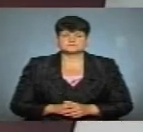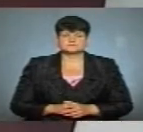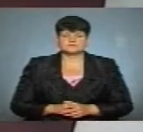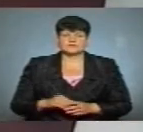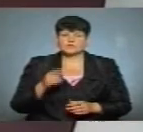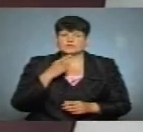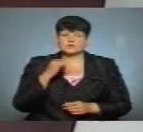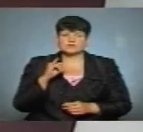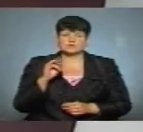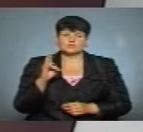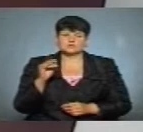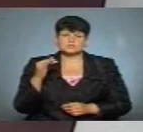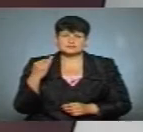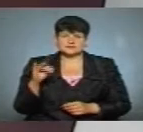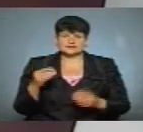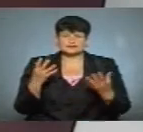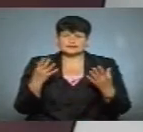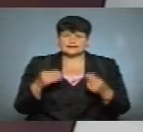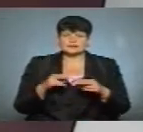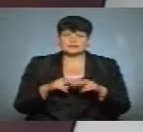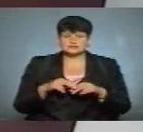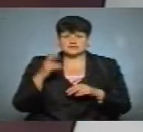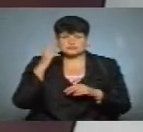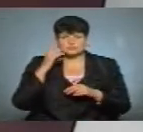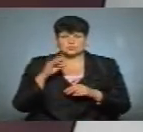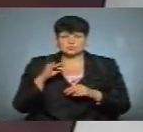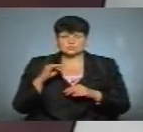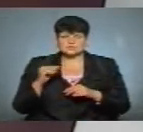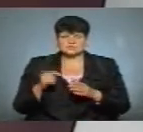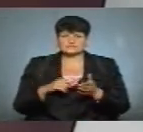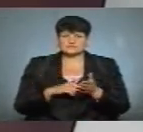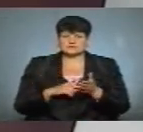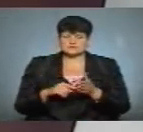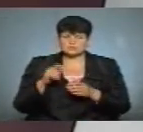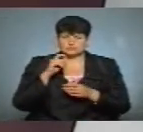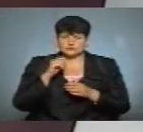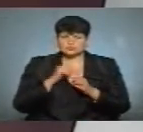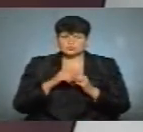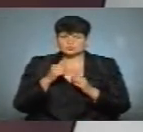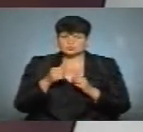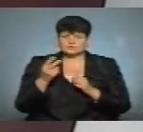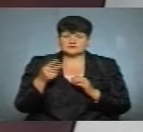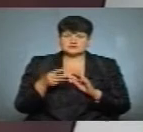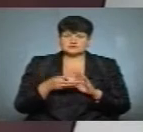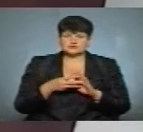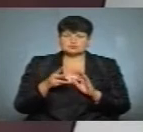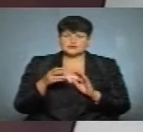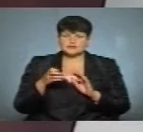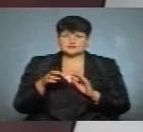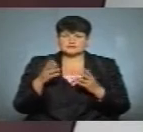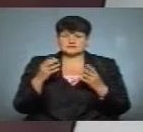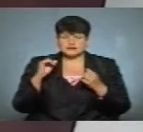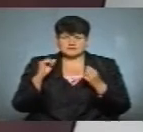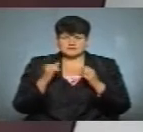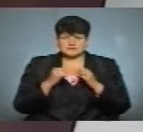За словами Ігоря Кульчицького, День хрещення Київської Русі України відзначають в Україні щорічно 28 липня у День пам'яті